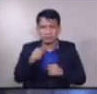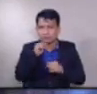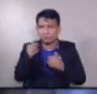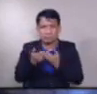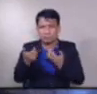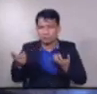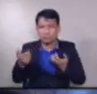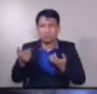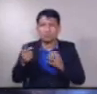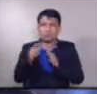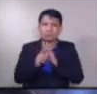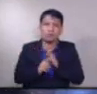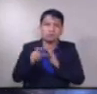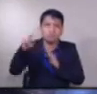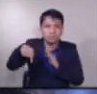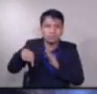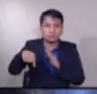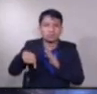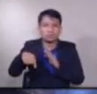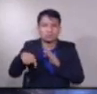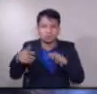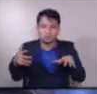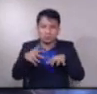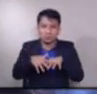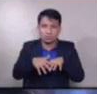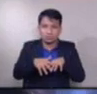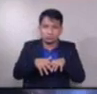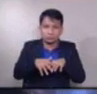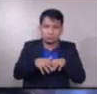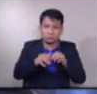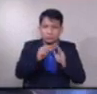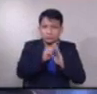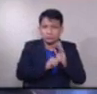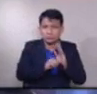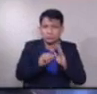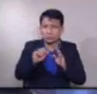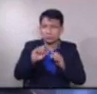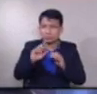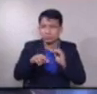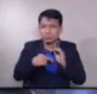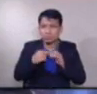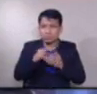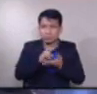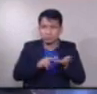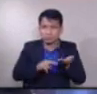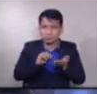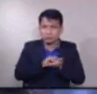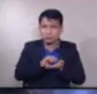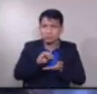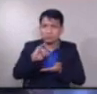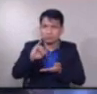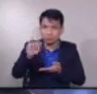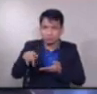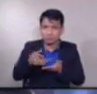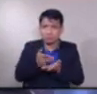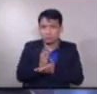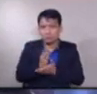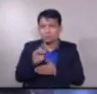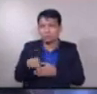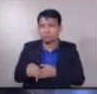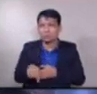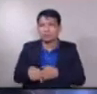law, but yet it's interfacing compliant to the Article 4 of the United Nations Declaration on Indigenous People's Rights. That